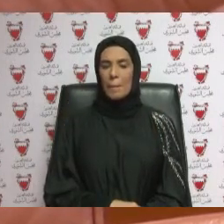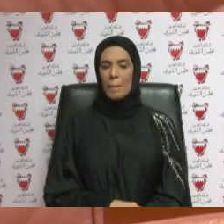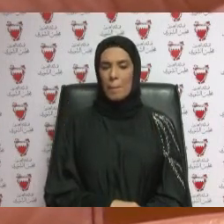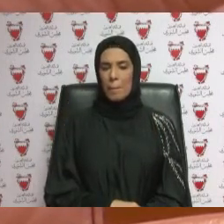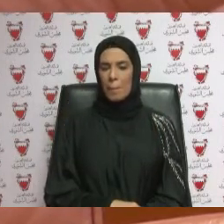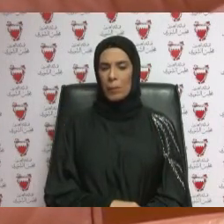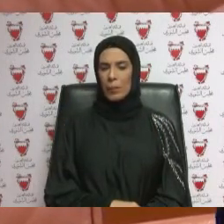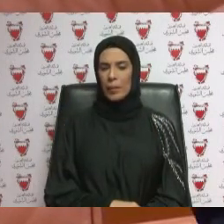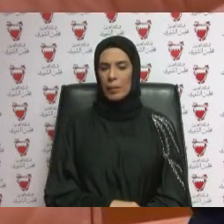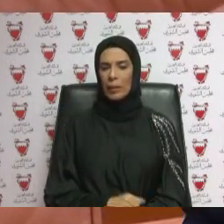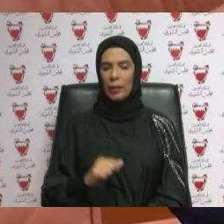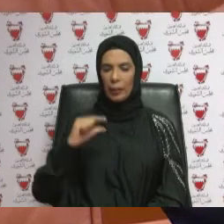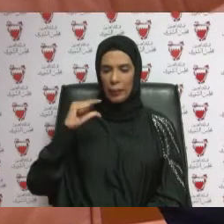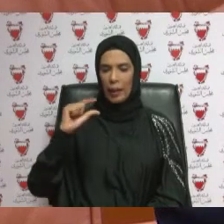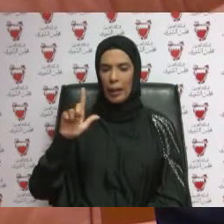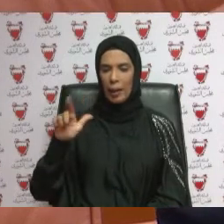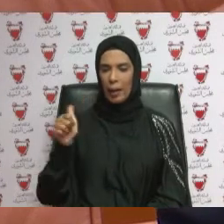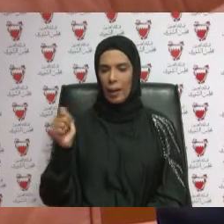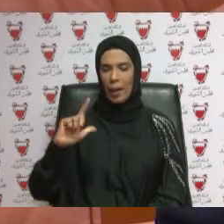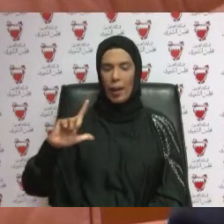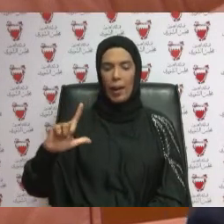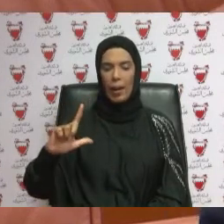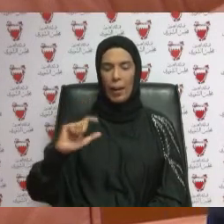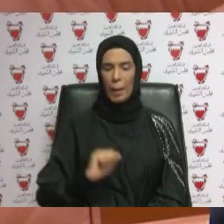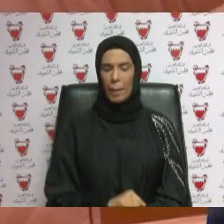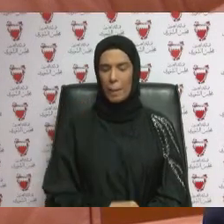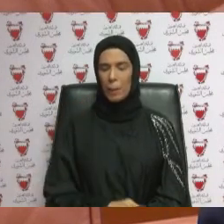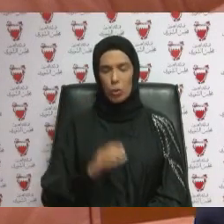مقدمة الاقتراح الأخت العزيزة دلال الزايد.